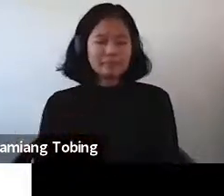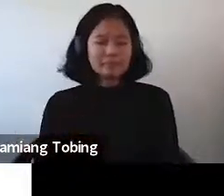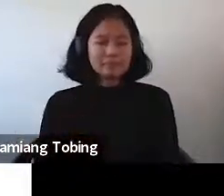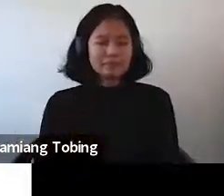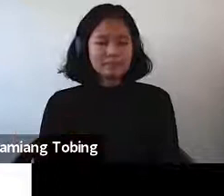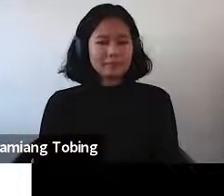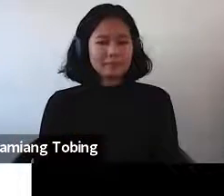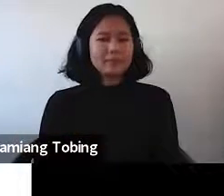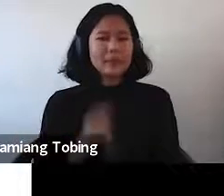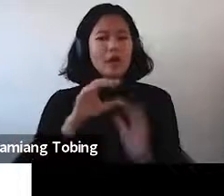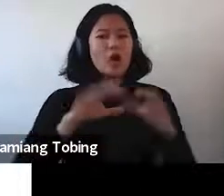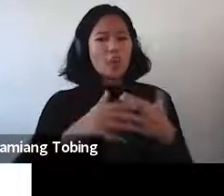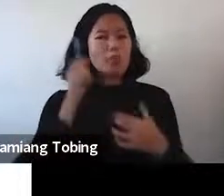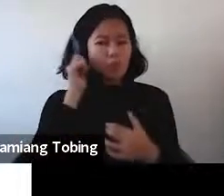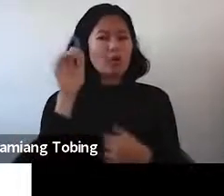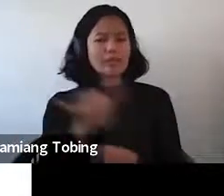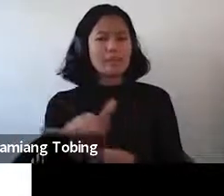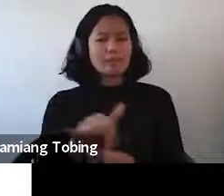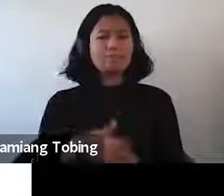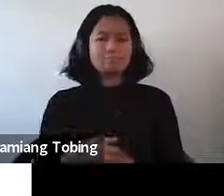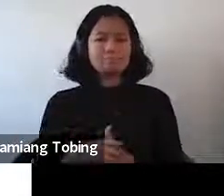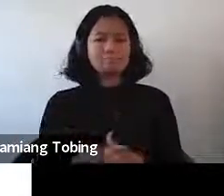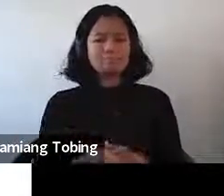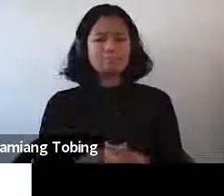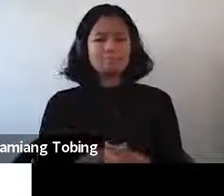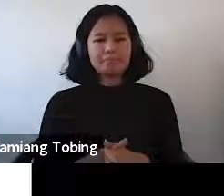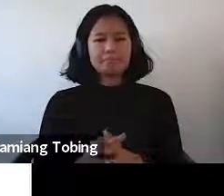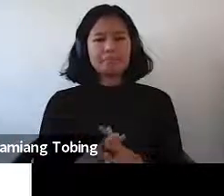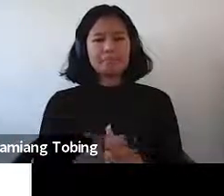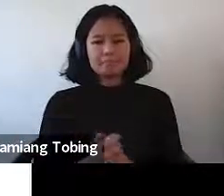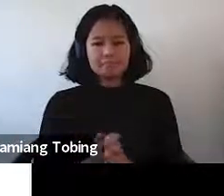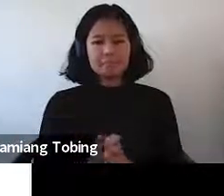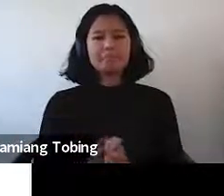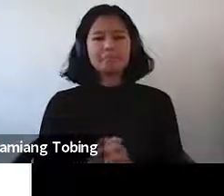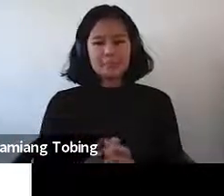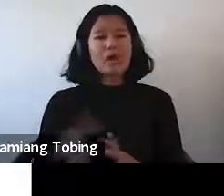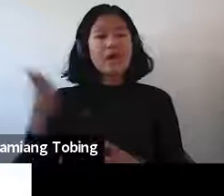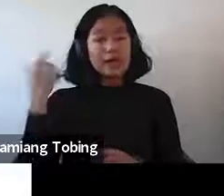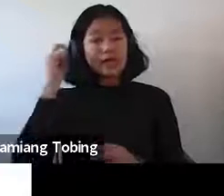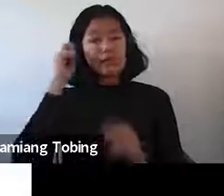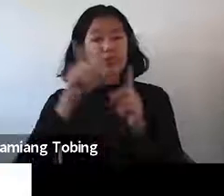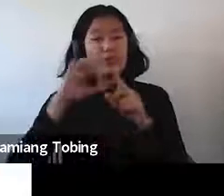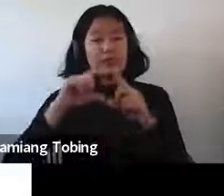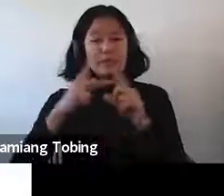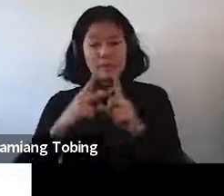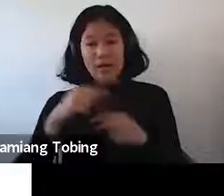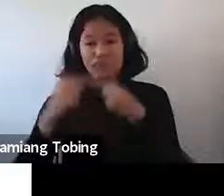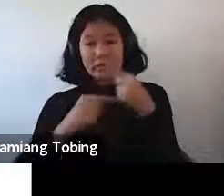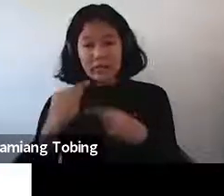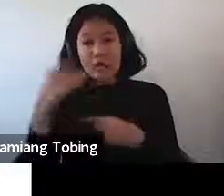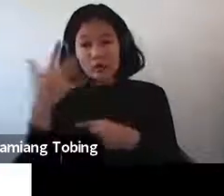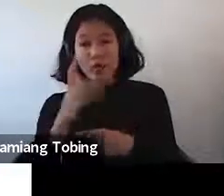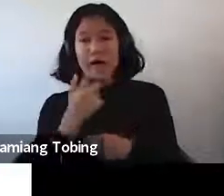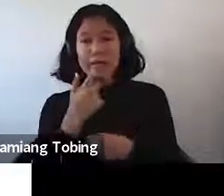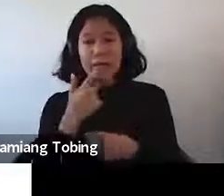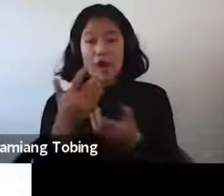dalam kelompok-kelompok perempuan yang lain. Nah, tadi Mbak Dia juga sudah menceritakan tentang